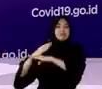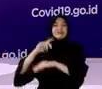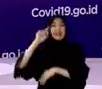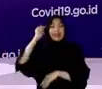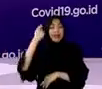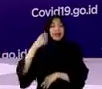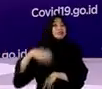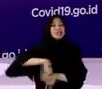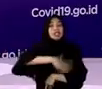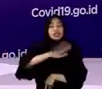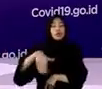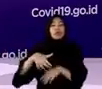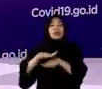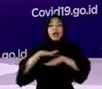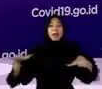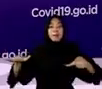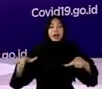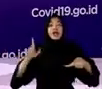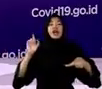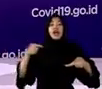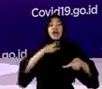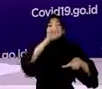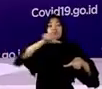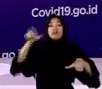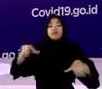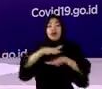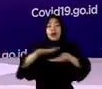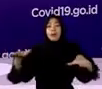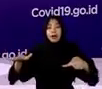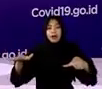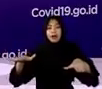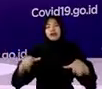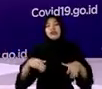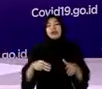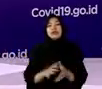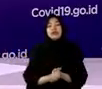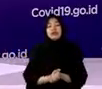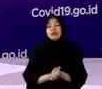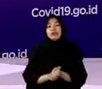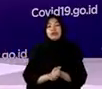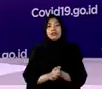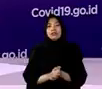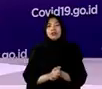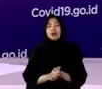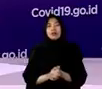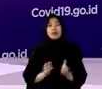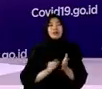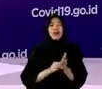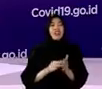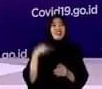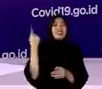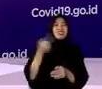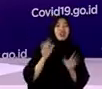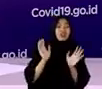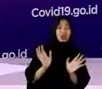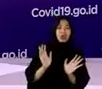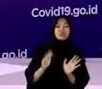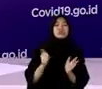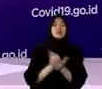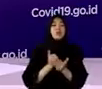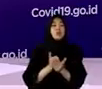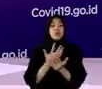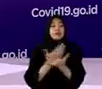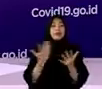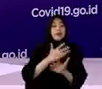aman jika semua orang aman, sehingga bukan hanya soal kesolidan nasional, namun juga